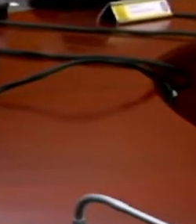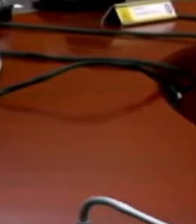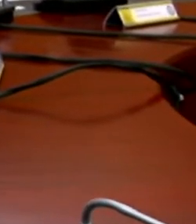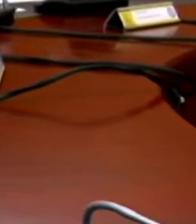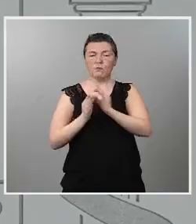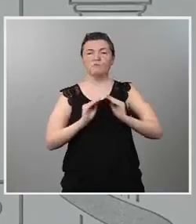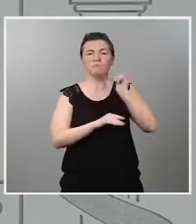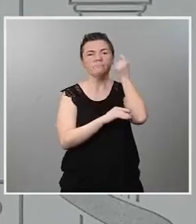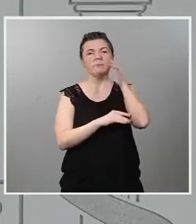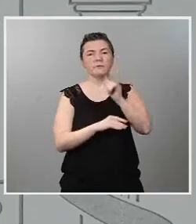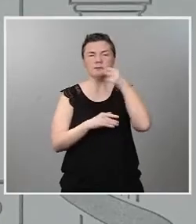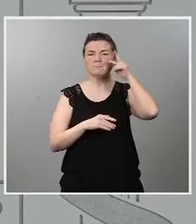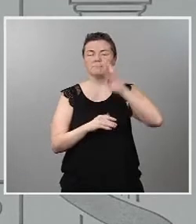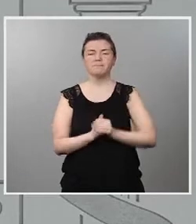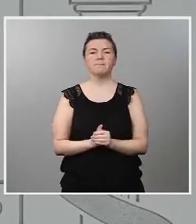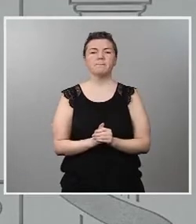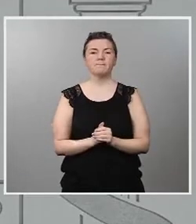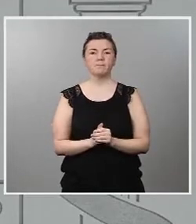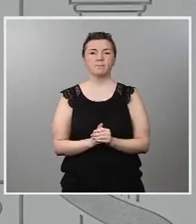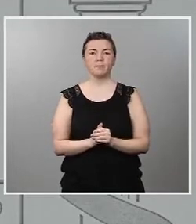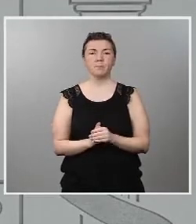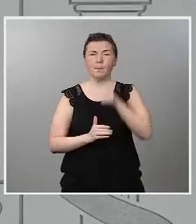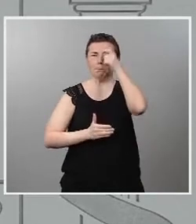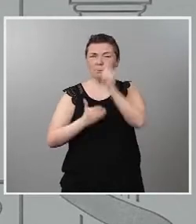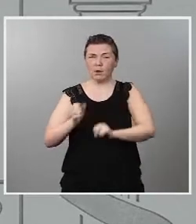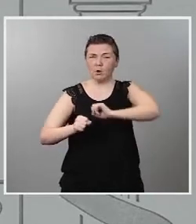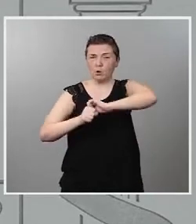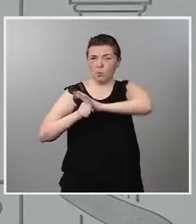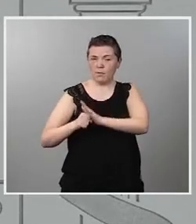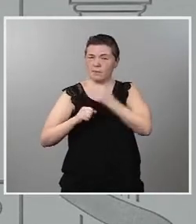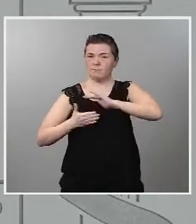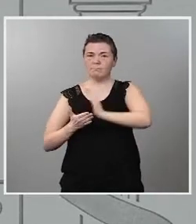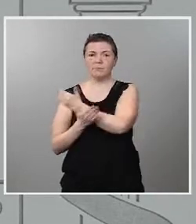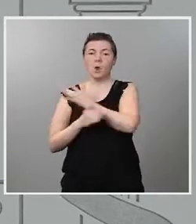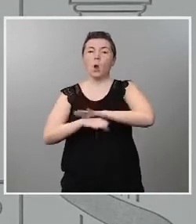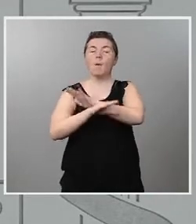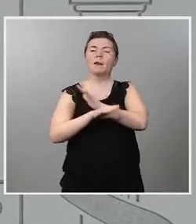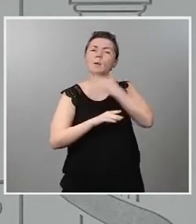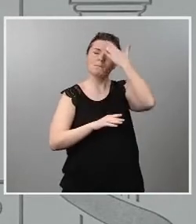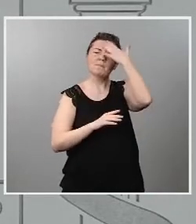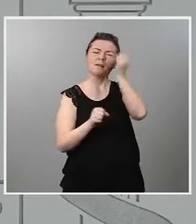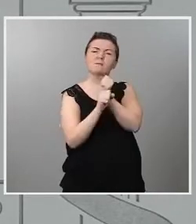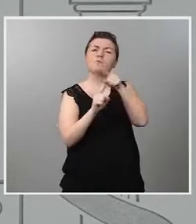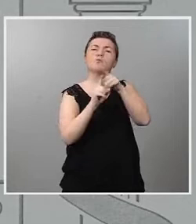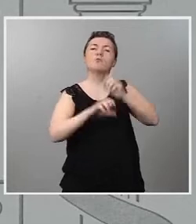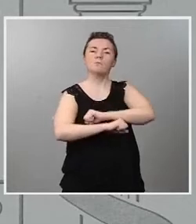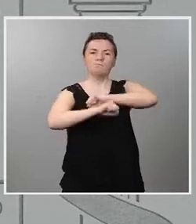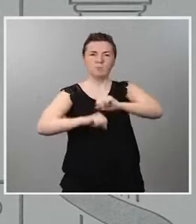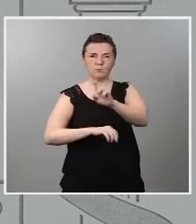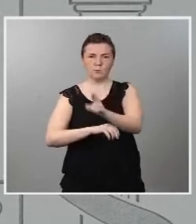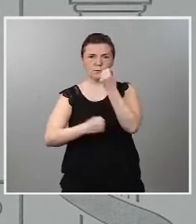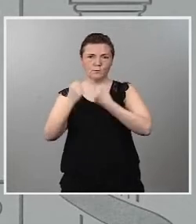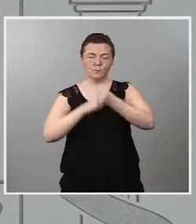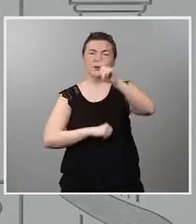COVID-19. Το πιο δύσκολο κομμάτι της πανδημίας βρίσκεται πίσω μας. Η νέα κυβέρνηση έχει ως βασικό στόχο